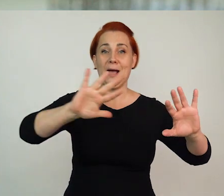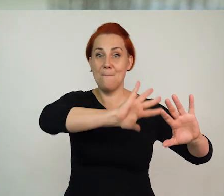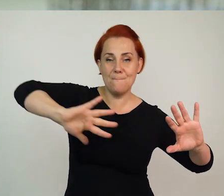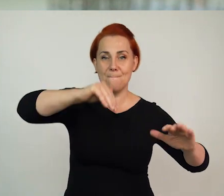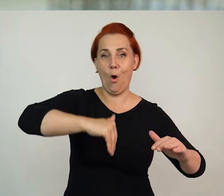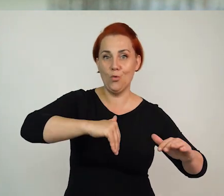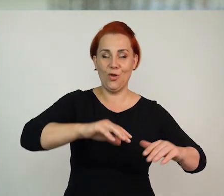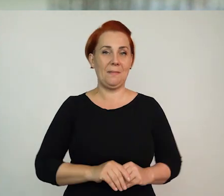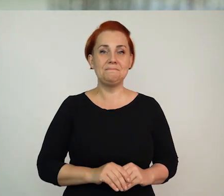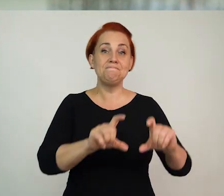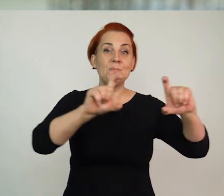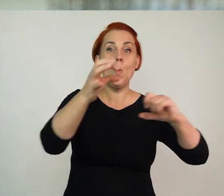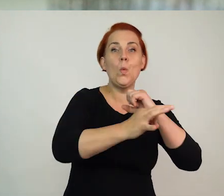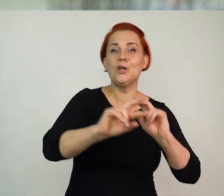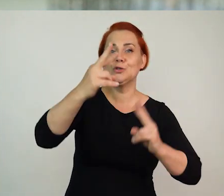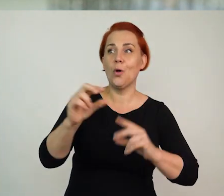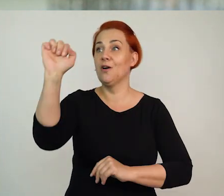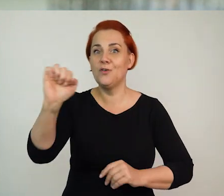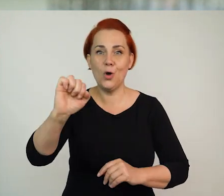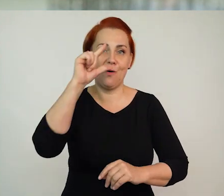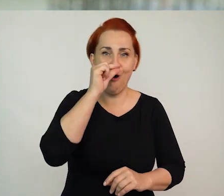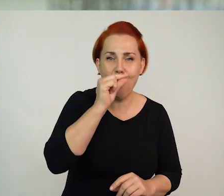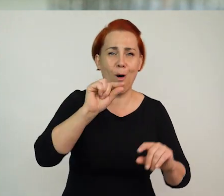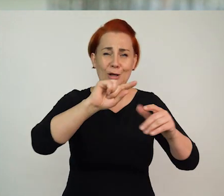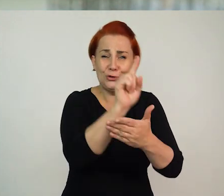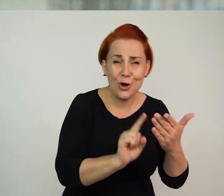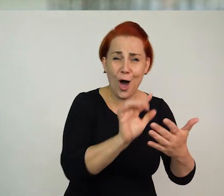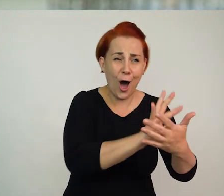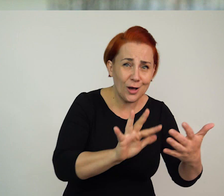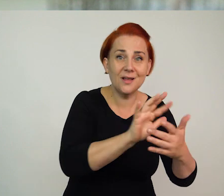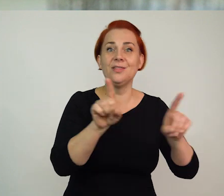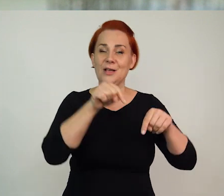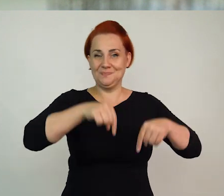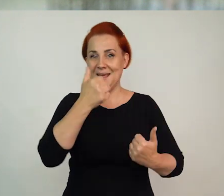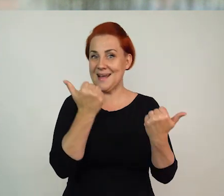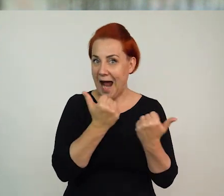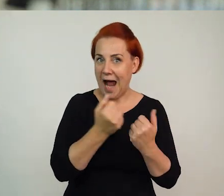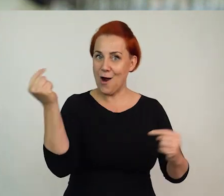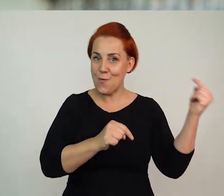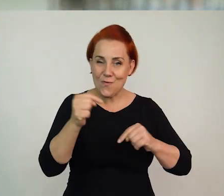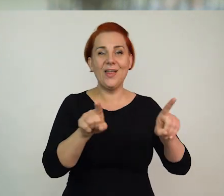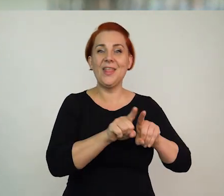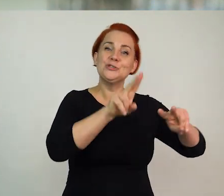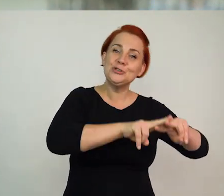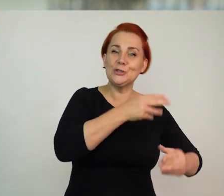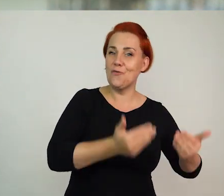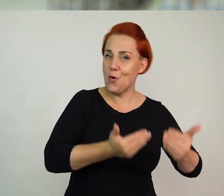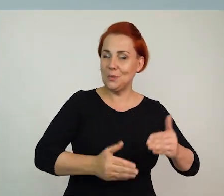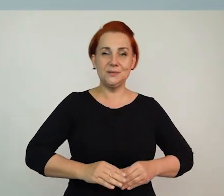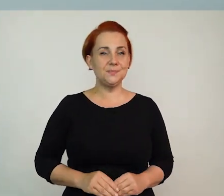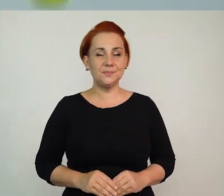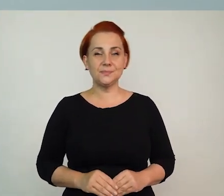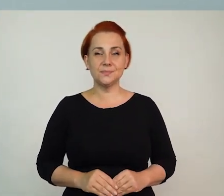do nas uczelnie od Wrocławia poprzez Opole, cały Śląsk, nasze tutaj krakowskie, aż po Rzeszów i